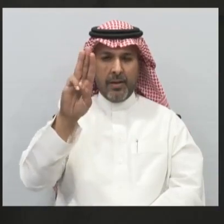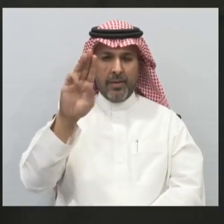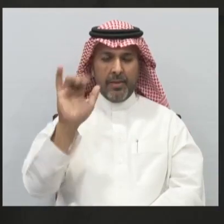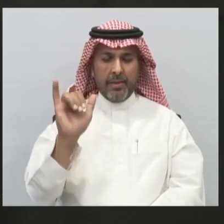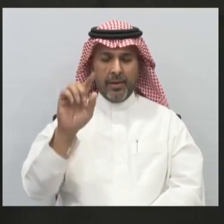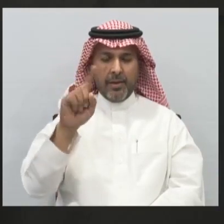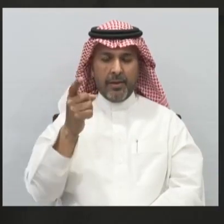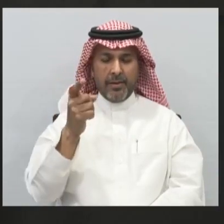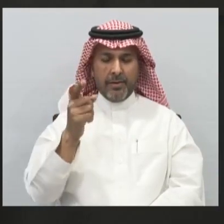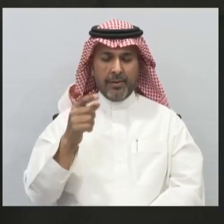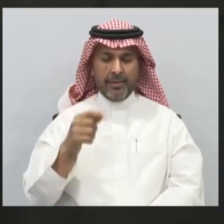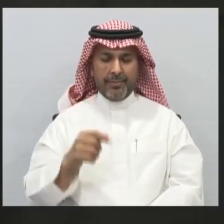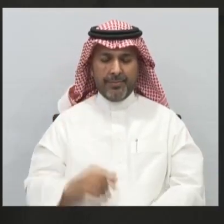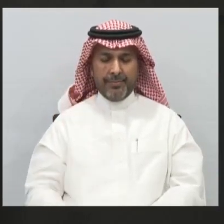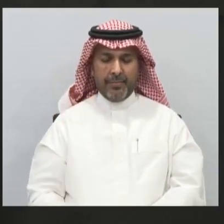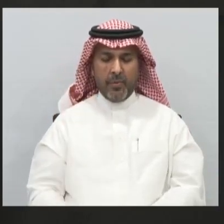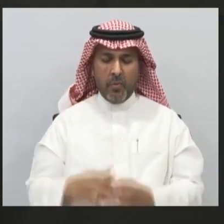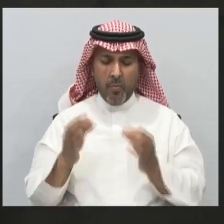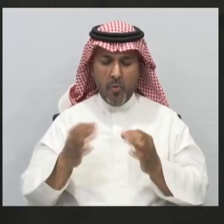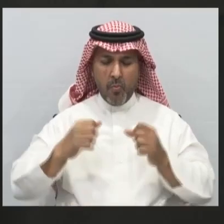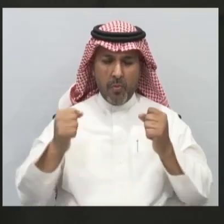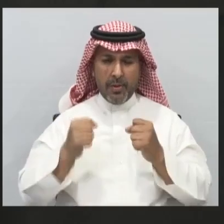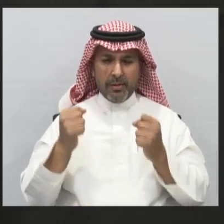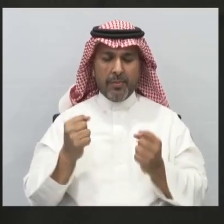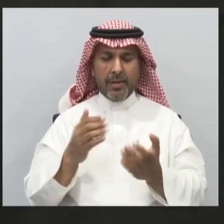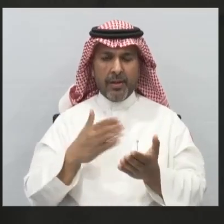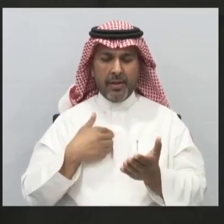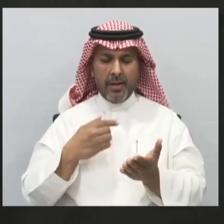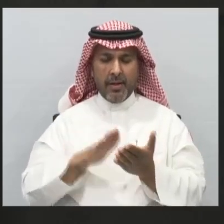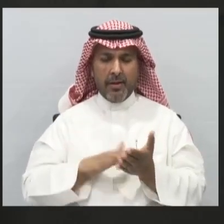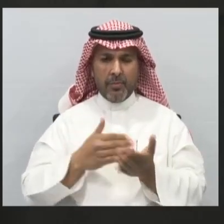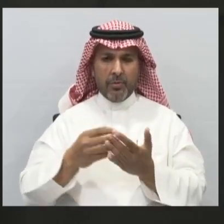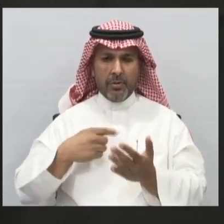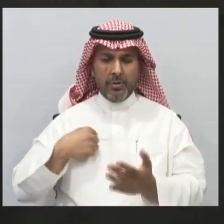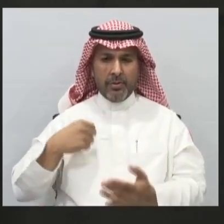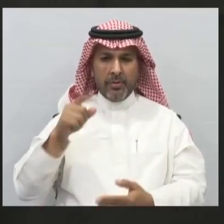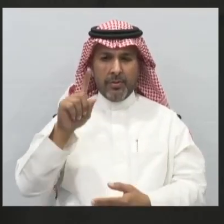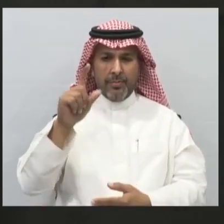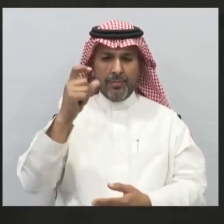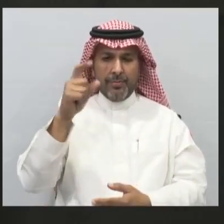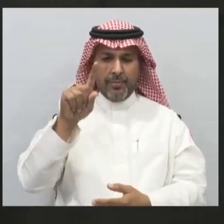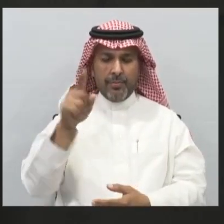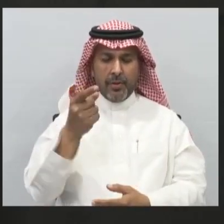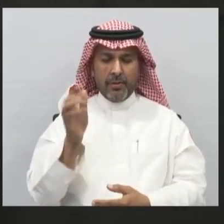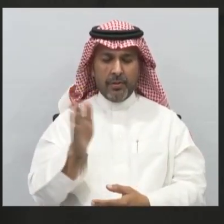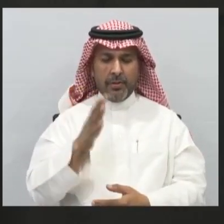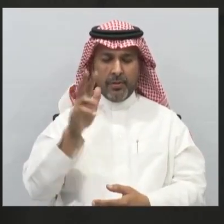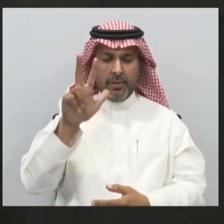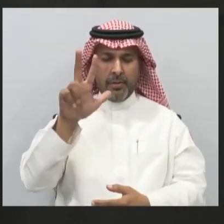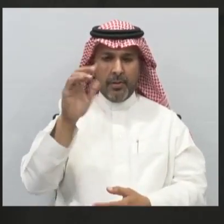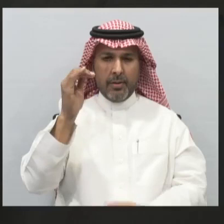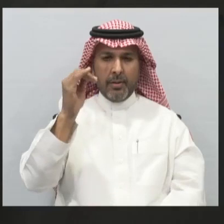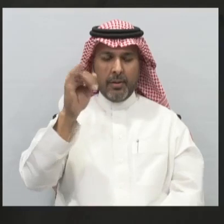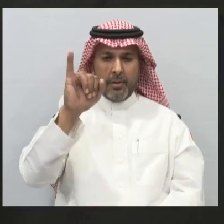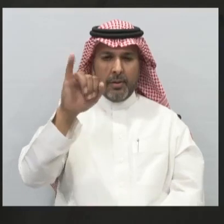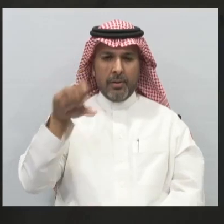نفسك كثيرا على الحل شكرا لكم شكرا اهتمامكم لمتابعتكم كان معكم عبد الله الكثيري من